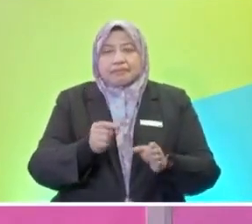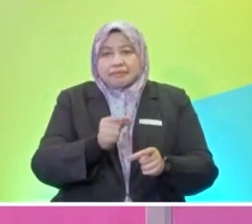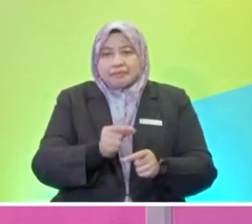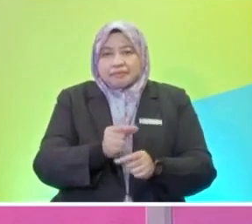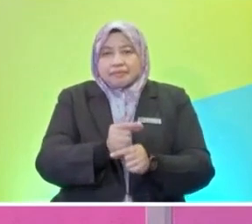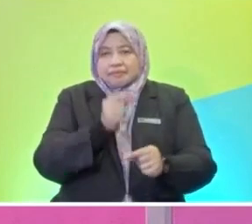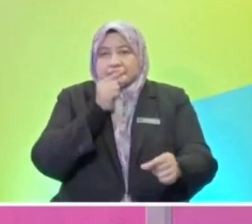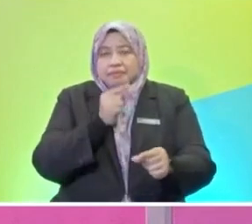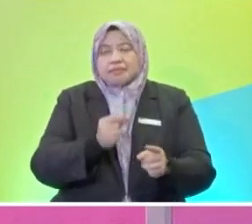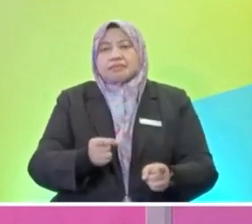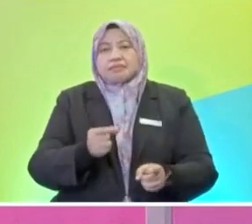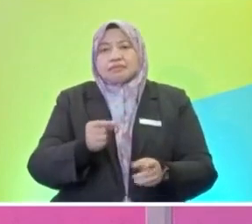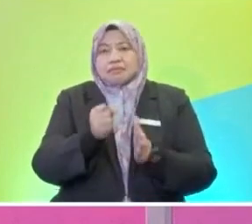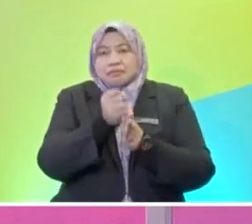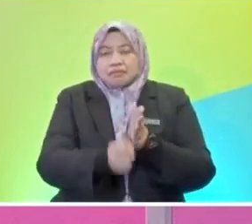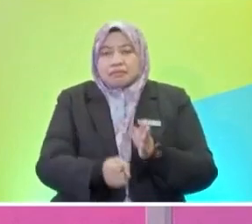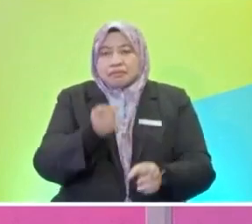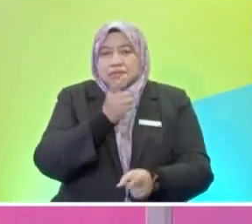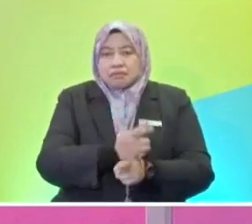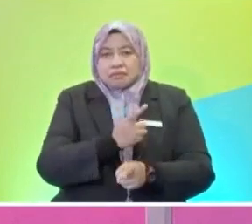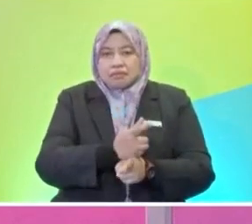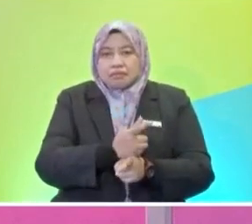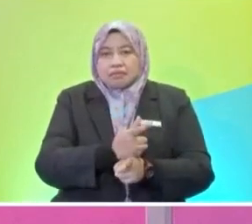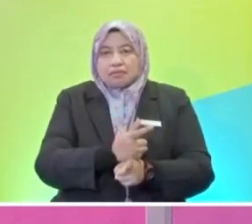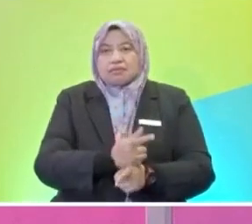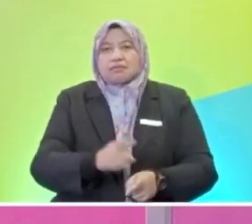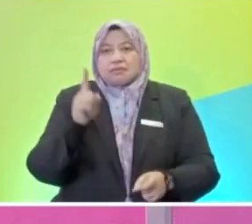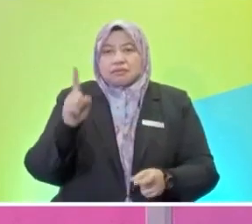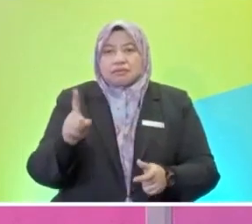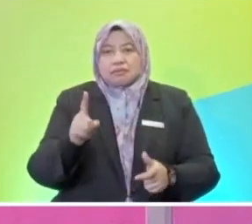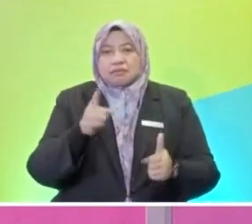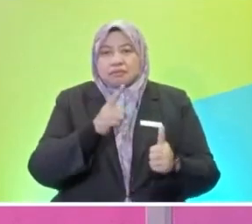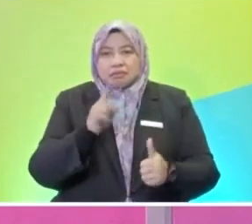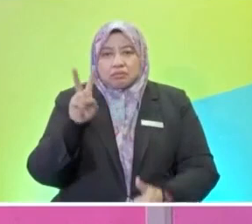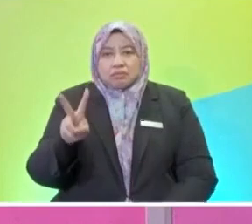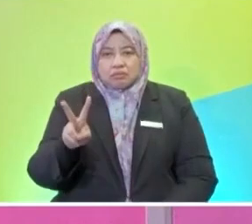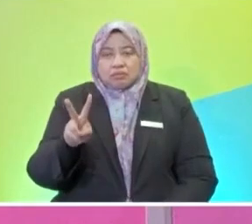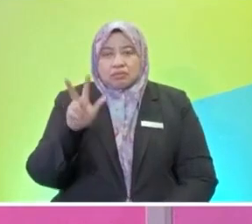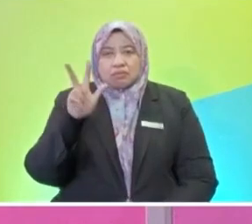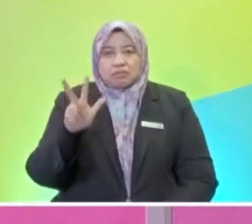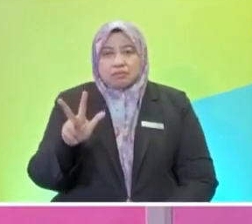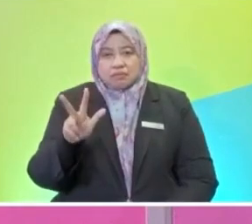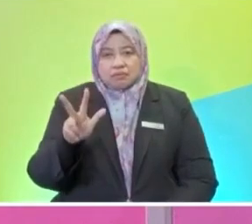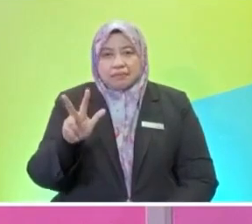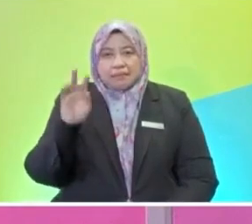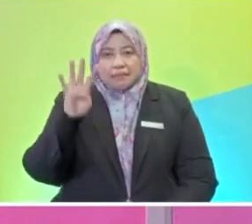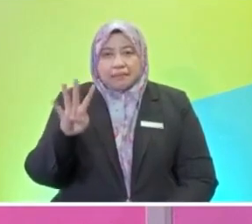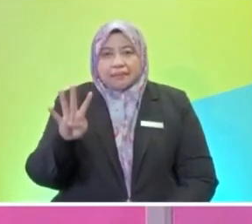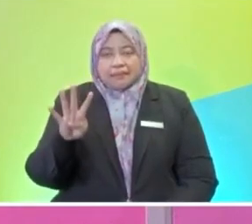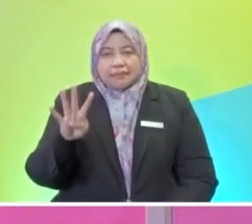Sisi lurus Oke 1 2 3 4